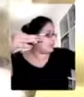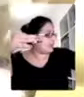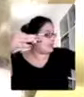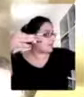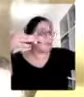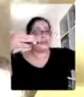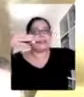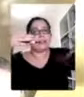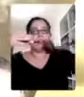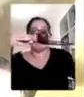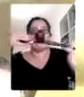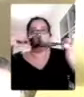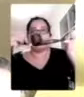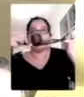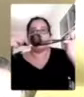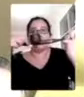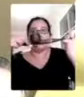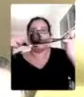Şu mesela pipoyla